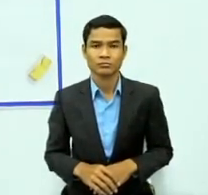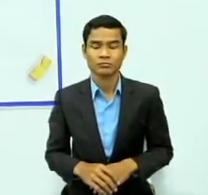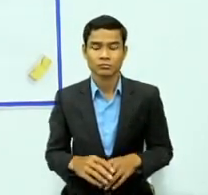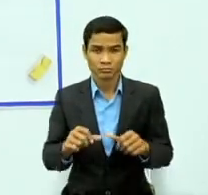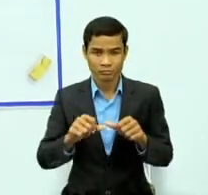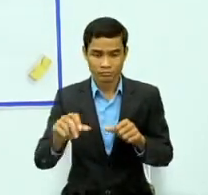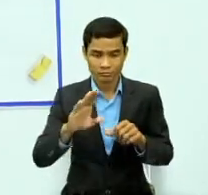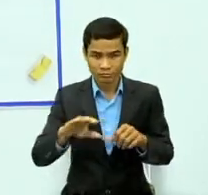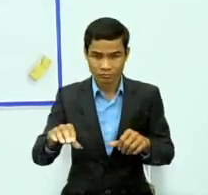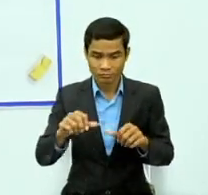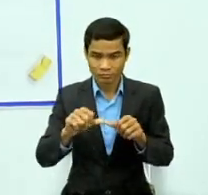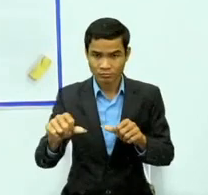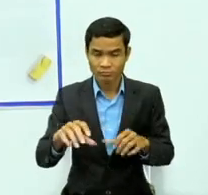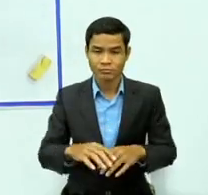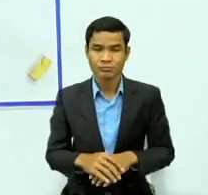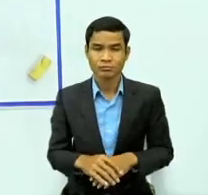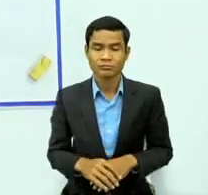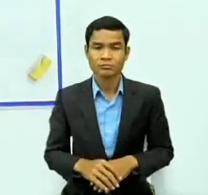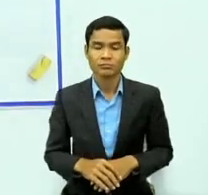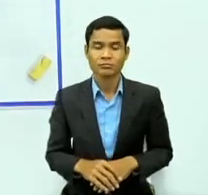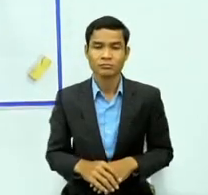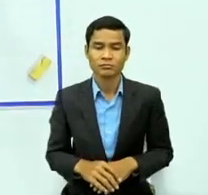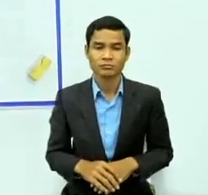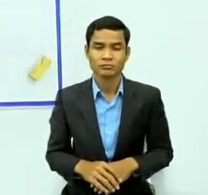បន្តទៀតកូន